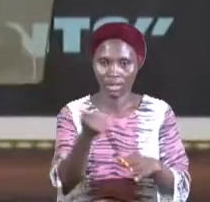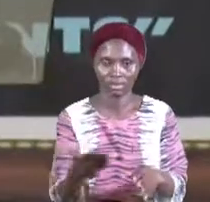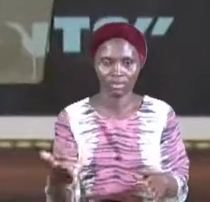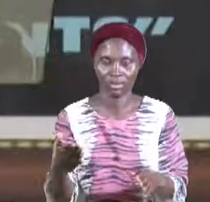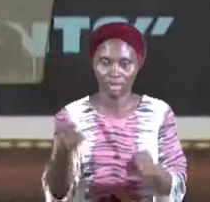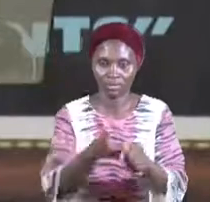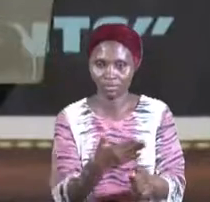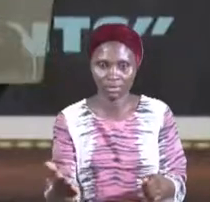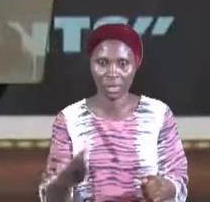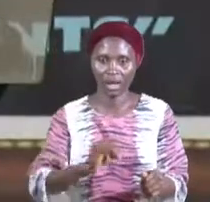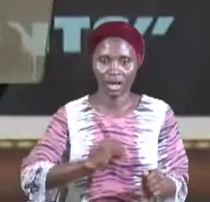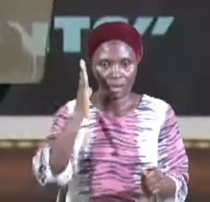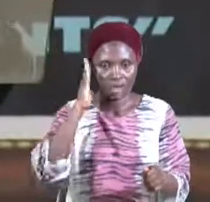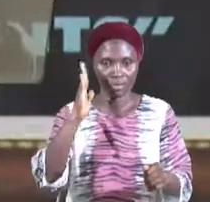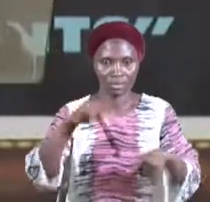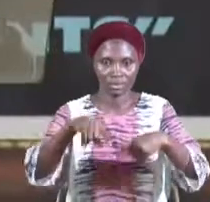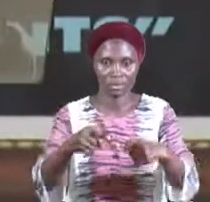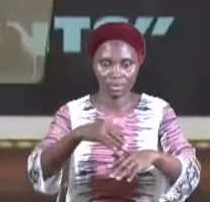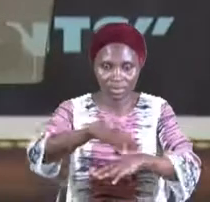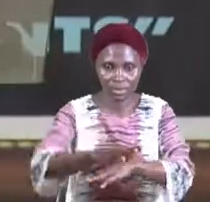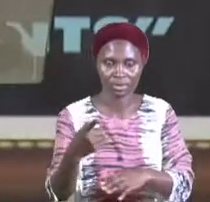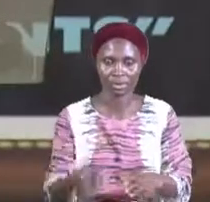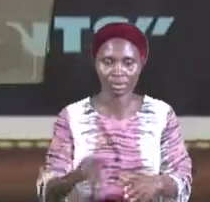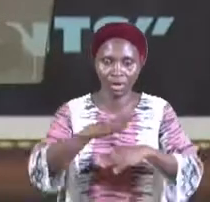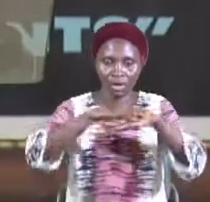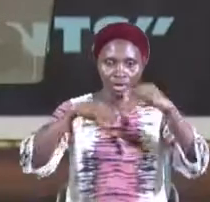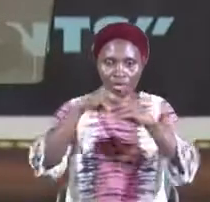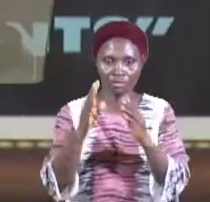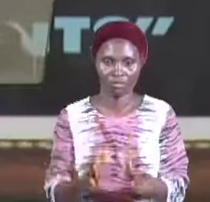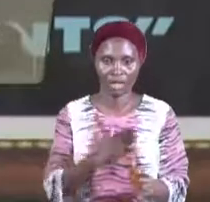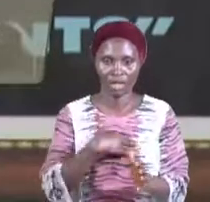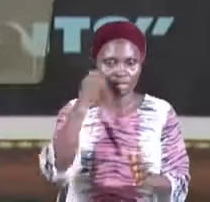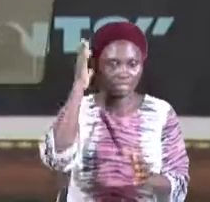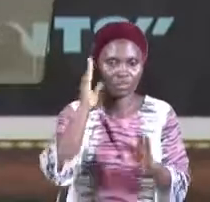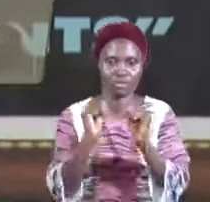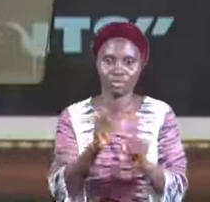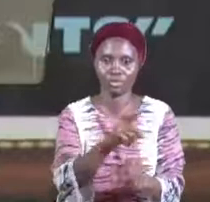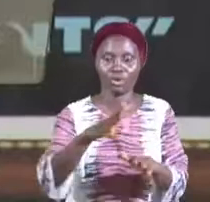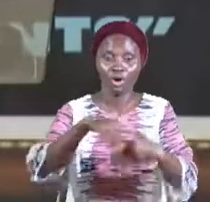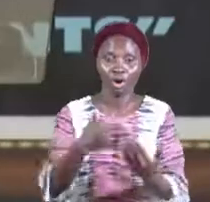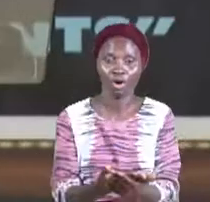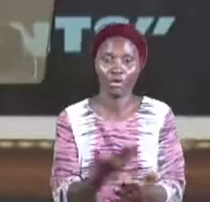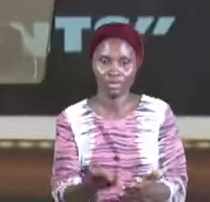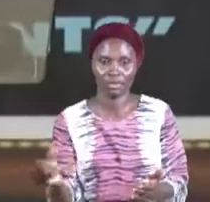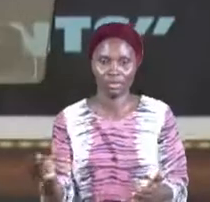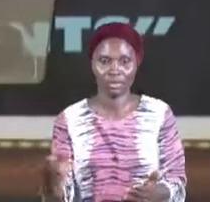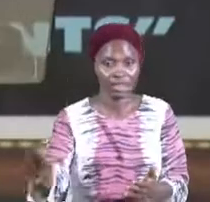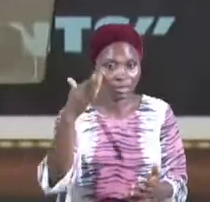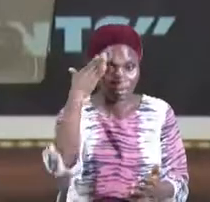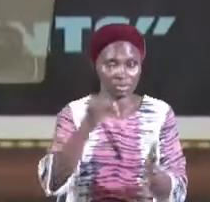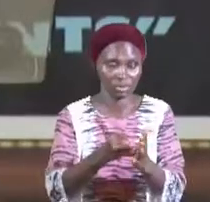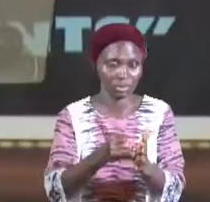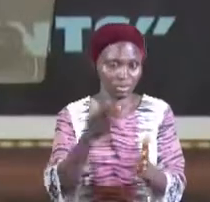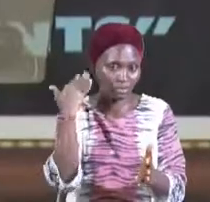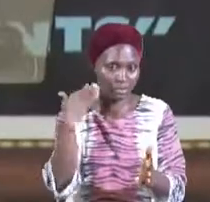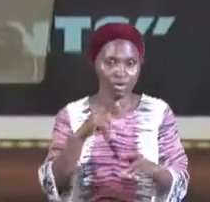le Consolateur. Et ce Consolateur va me remplacer et il vous enseignera toutes choses. » Il le savait